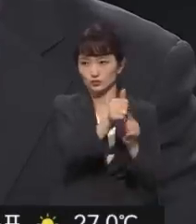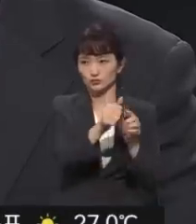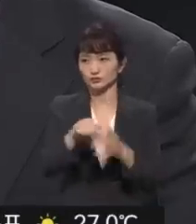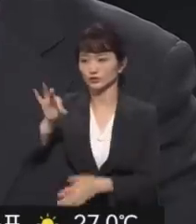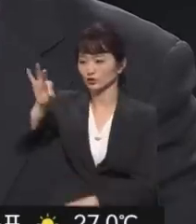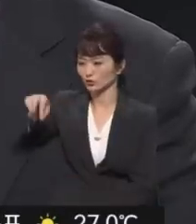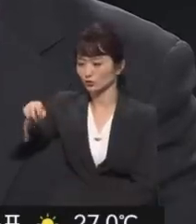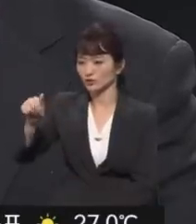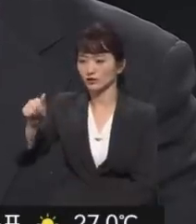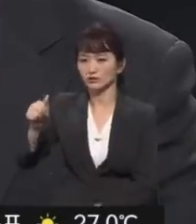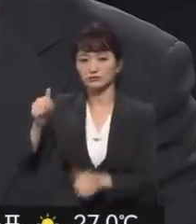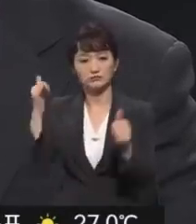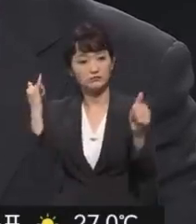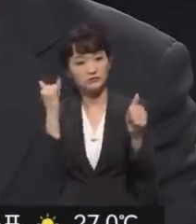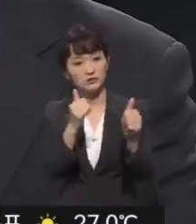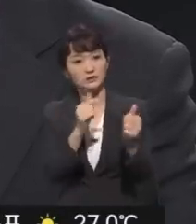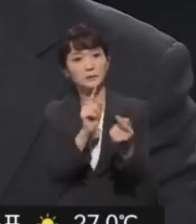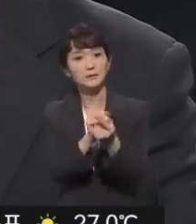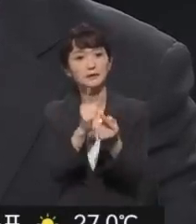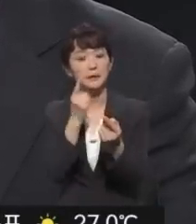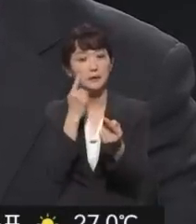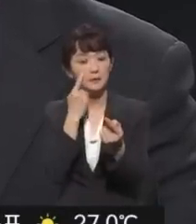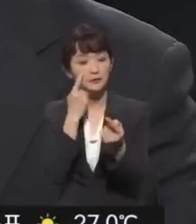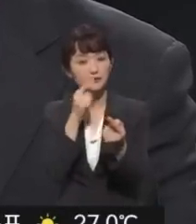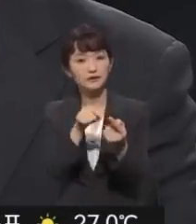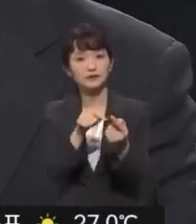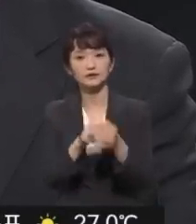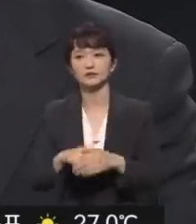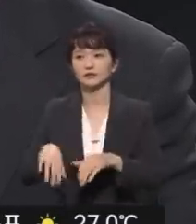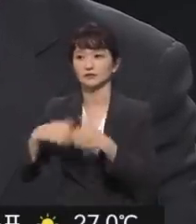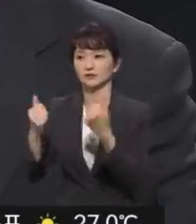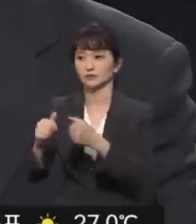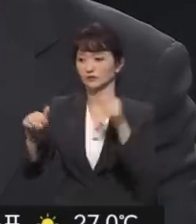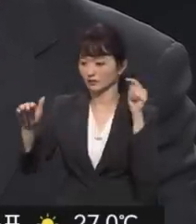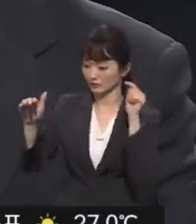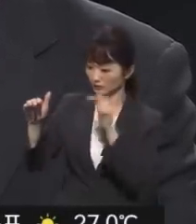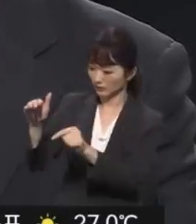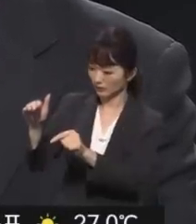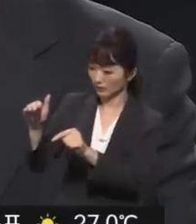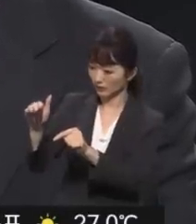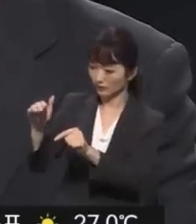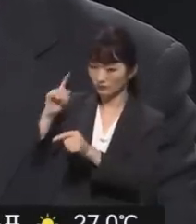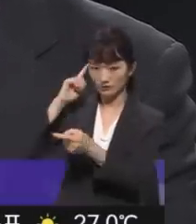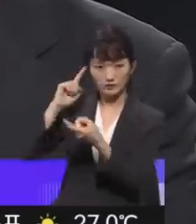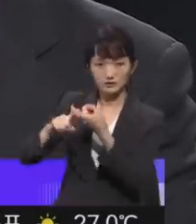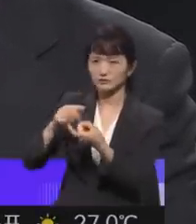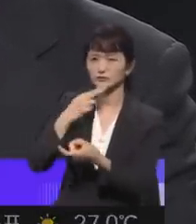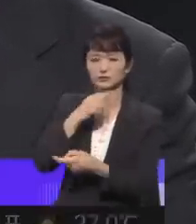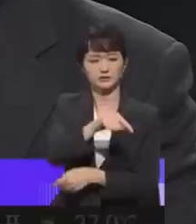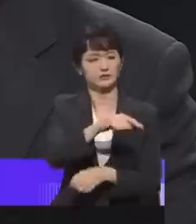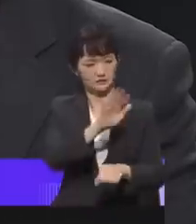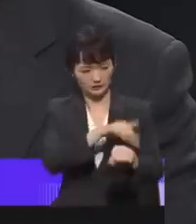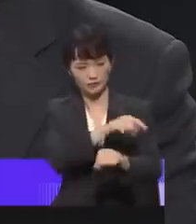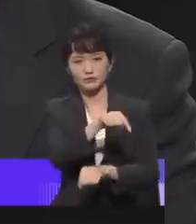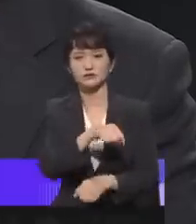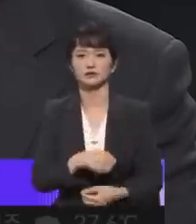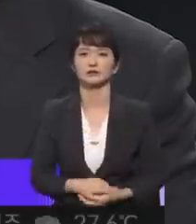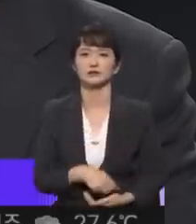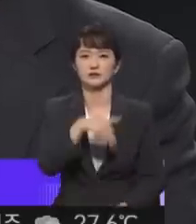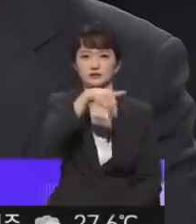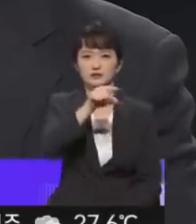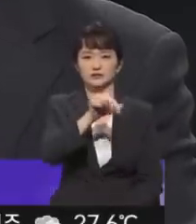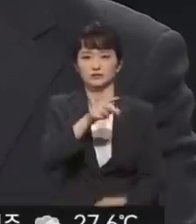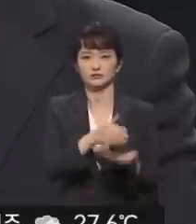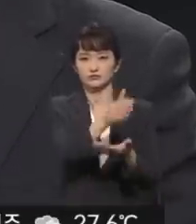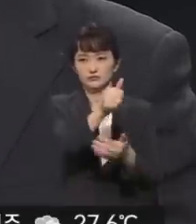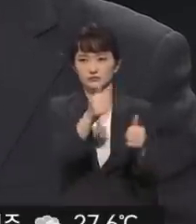만남 안되냐 그래서 한번 국회 찾아오신 만큼 정체 큰 관심 없으신 분 같아요 저는 제가 입소 보면 얜 번째 생기죠 대전 머슬업 바꾸고